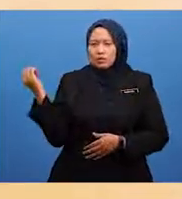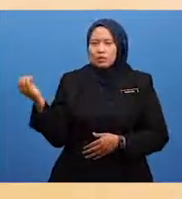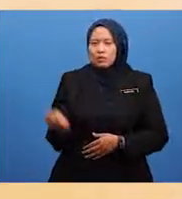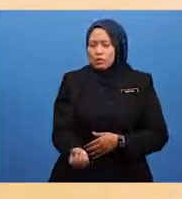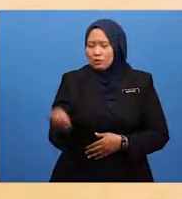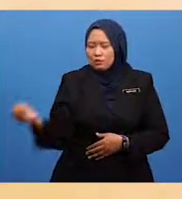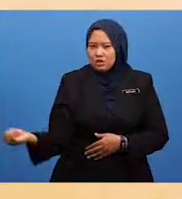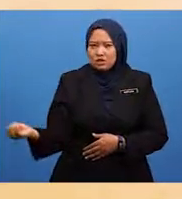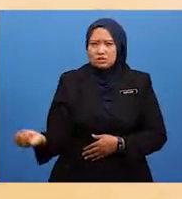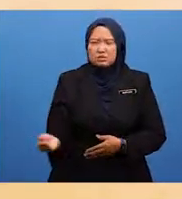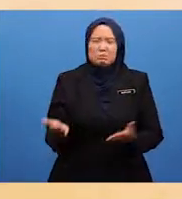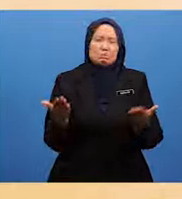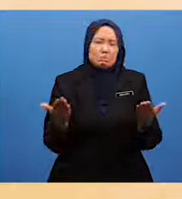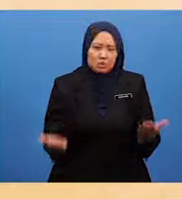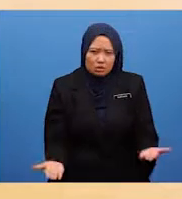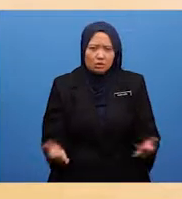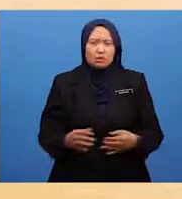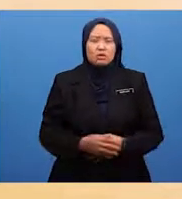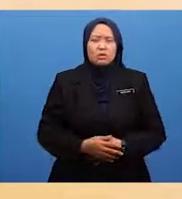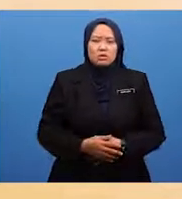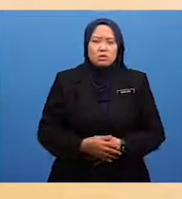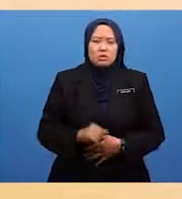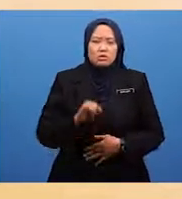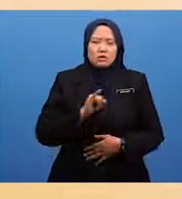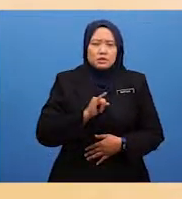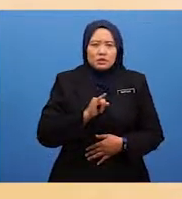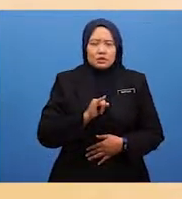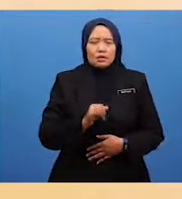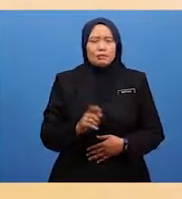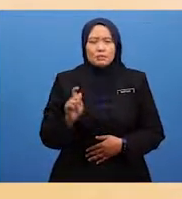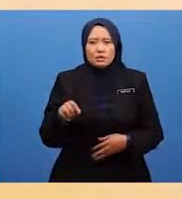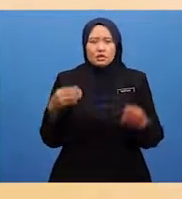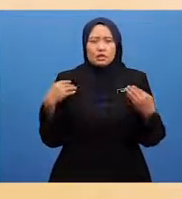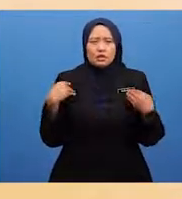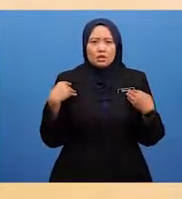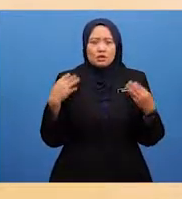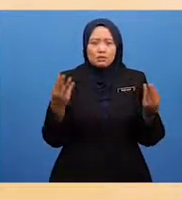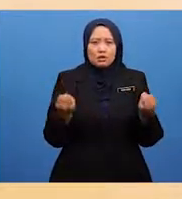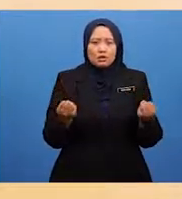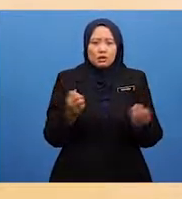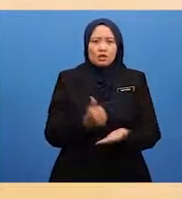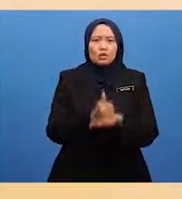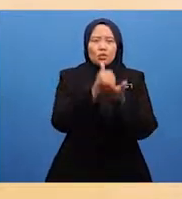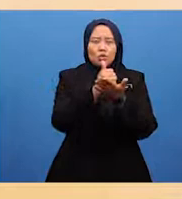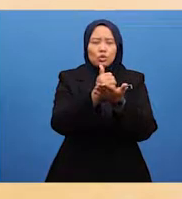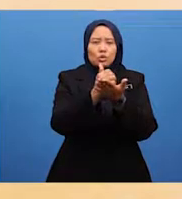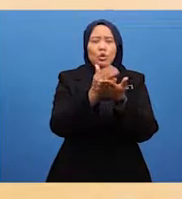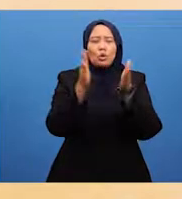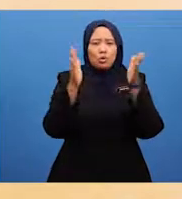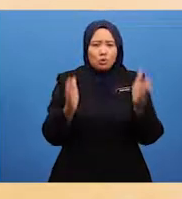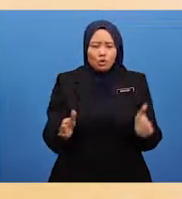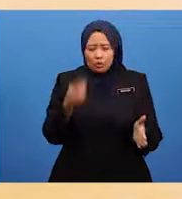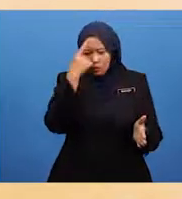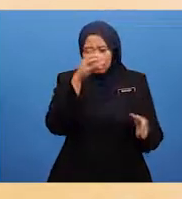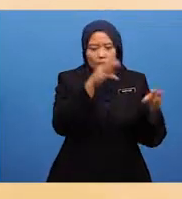Pernah beberapa kali cikgu memerlukan pertolongan orang lain untuk mengalihkan meja yang besar di